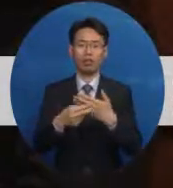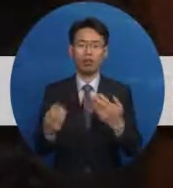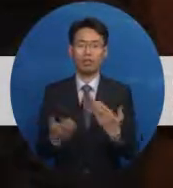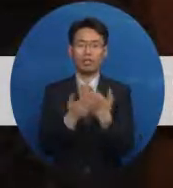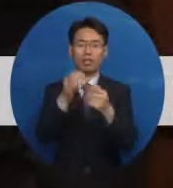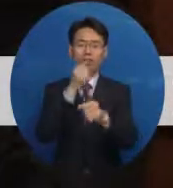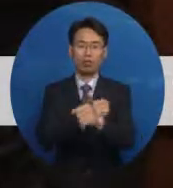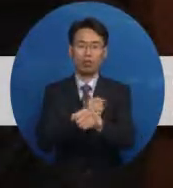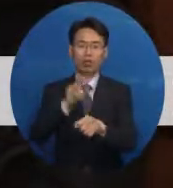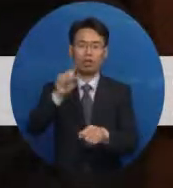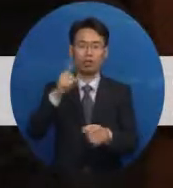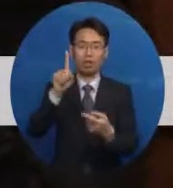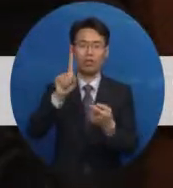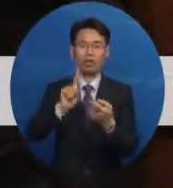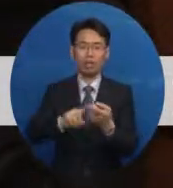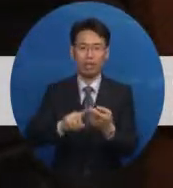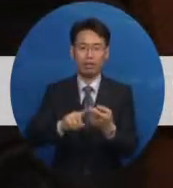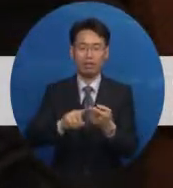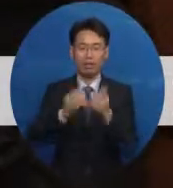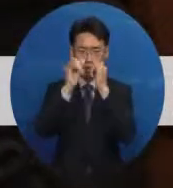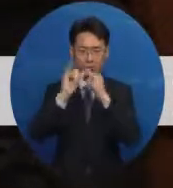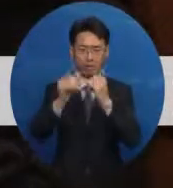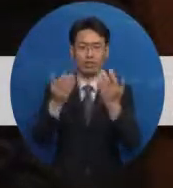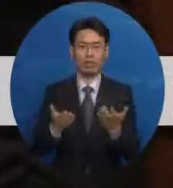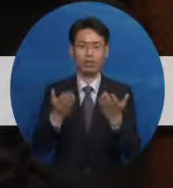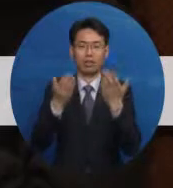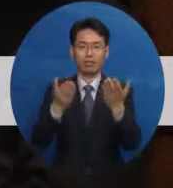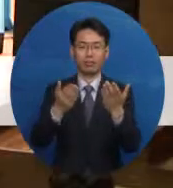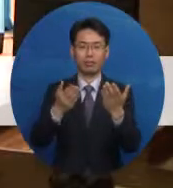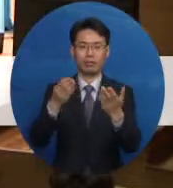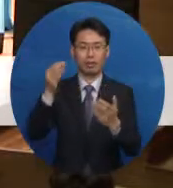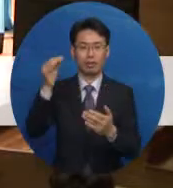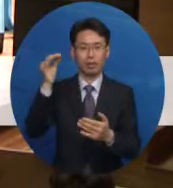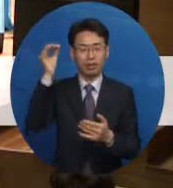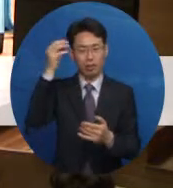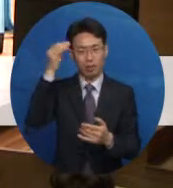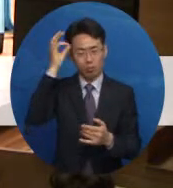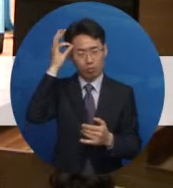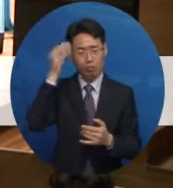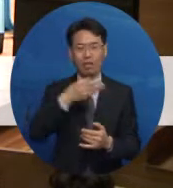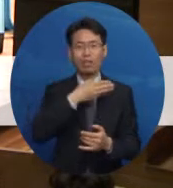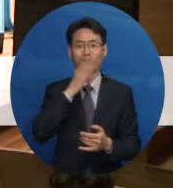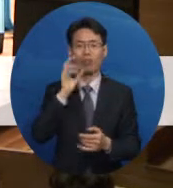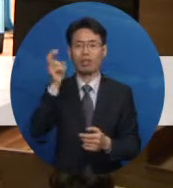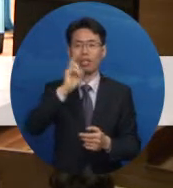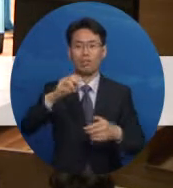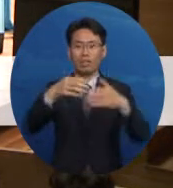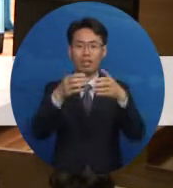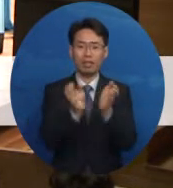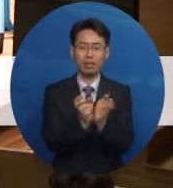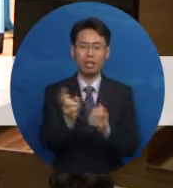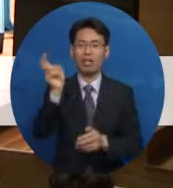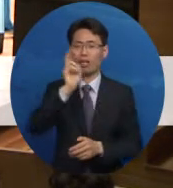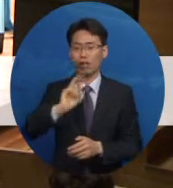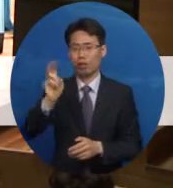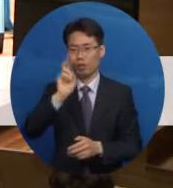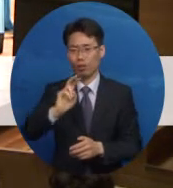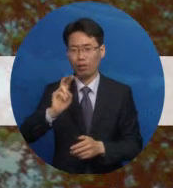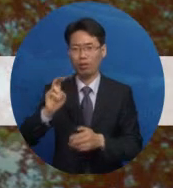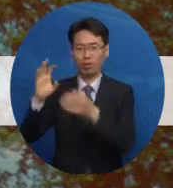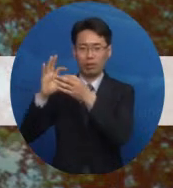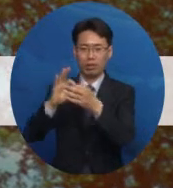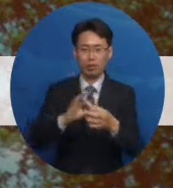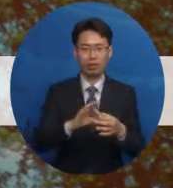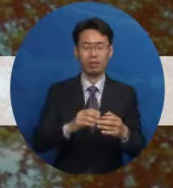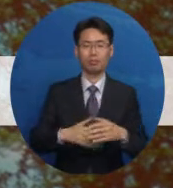발전에 이바지한 유공자 21명에 대한 표창패 수여, 100세 시대 건강한 노인을 상징하는 포항시 실버업창단의